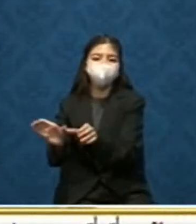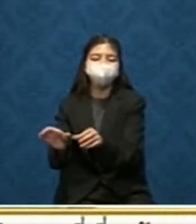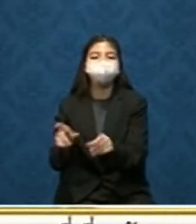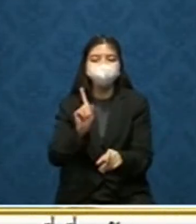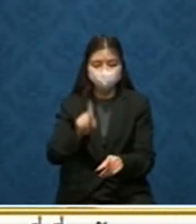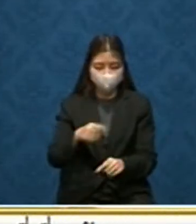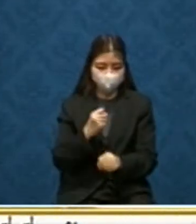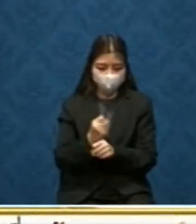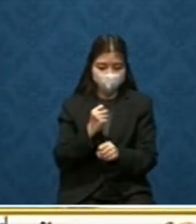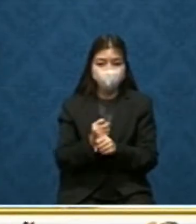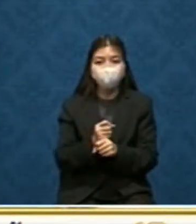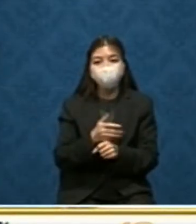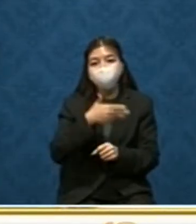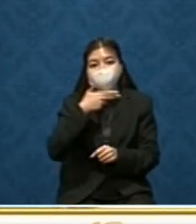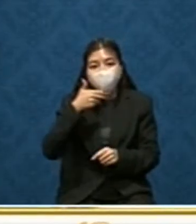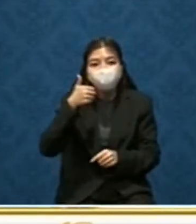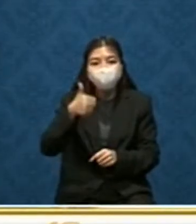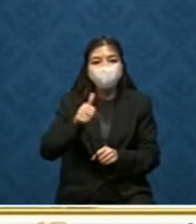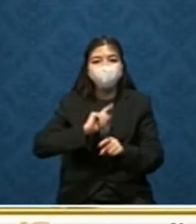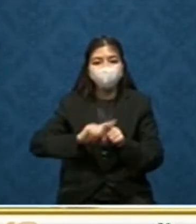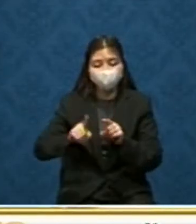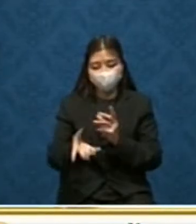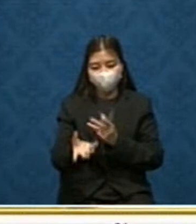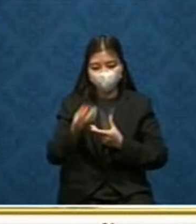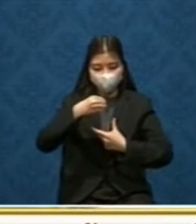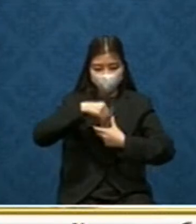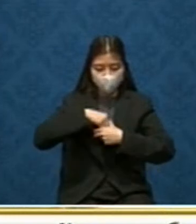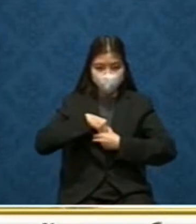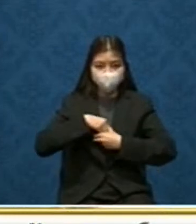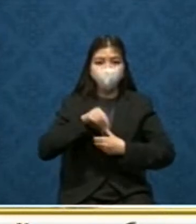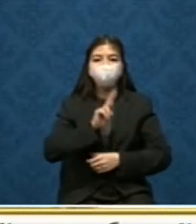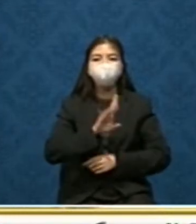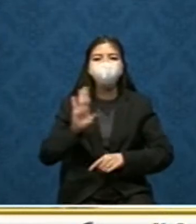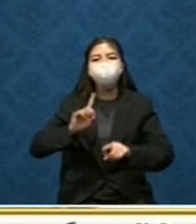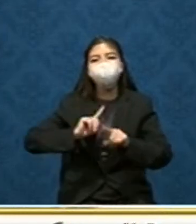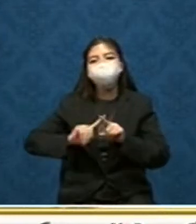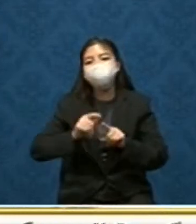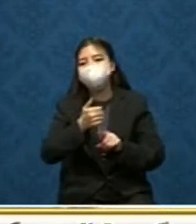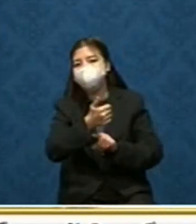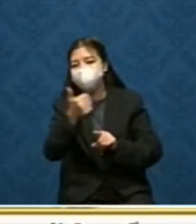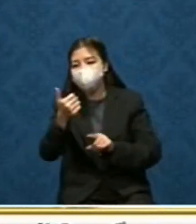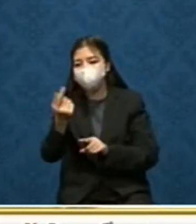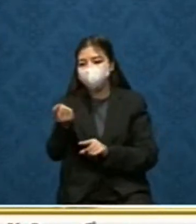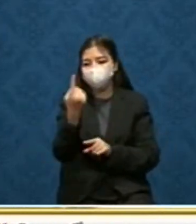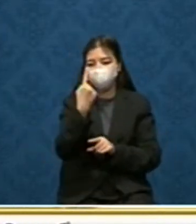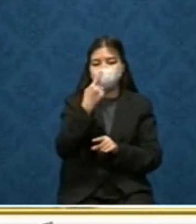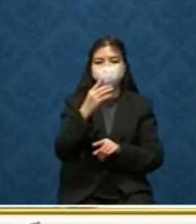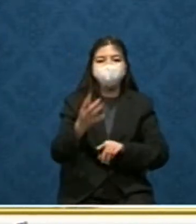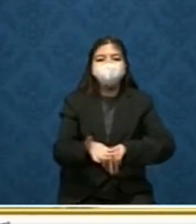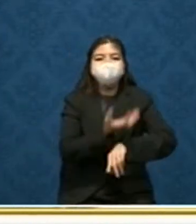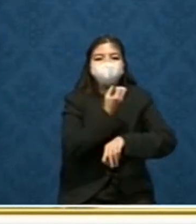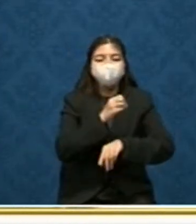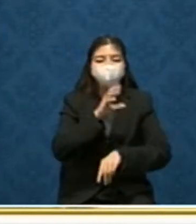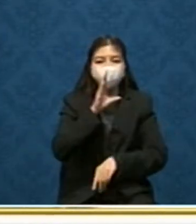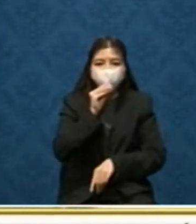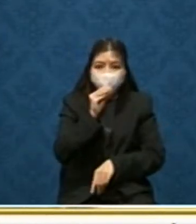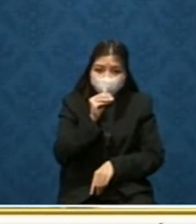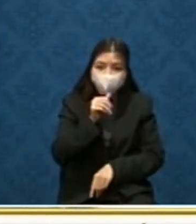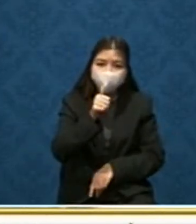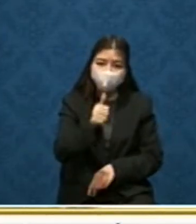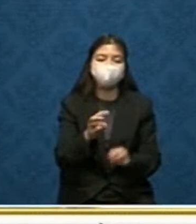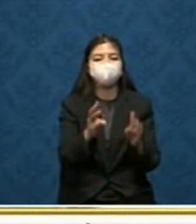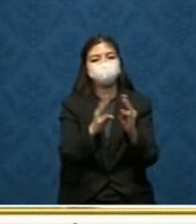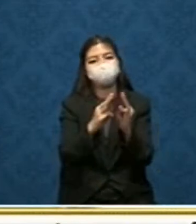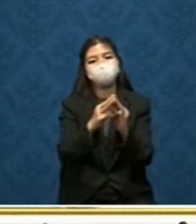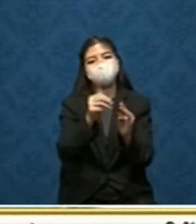รักษาคณความดีคอนี้ไ้ระบบอื่นเขาจะตาหนาเรานักการมืองดีเตอบพูดดีเตอพลไปสัญาชา